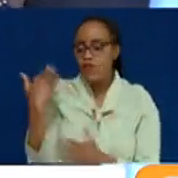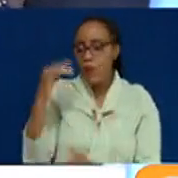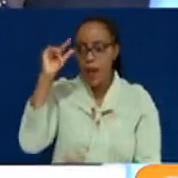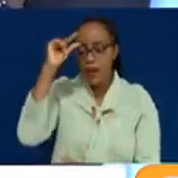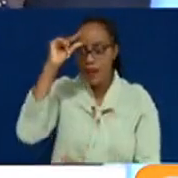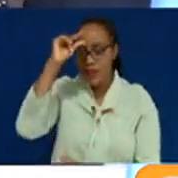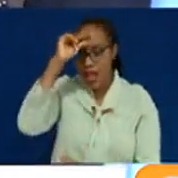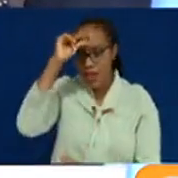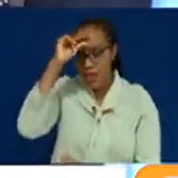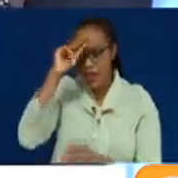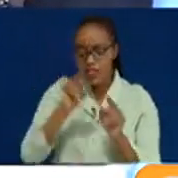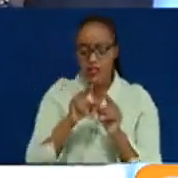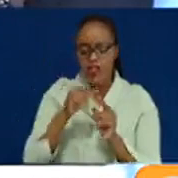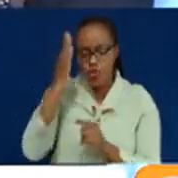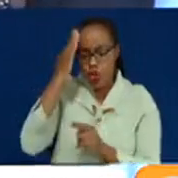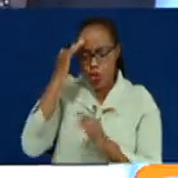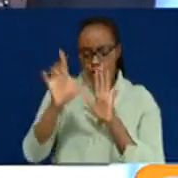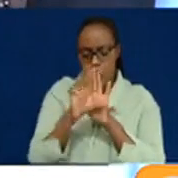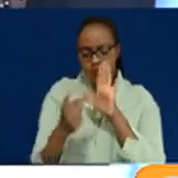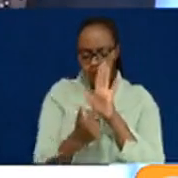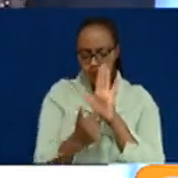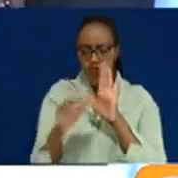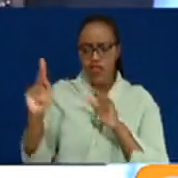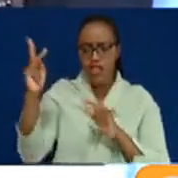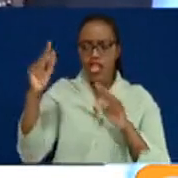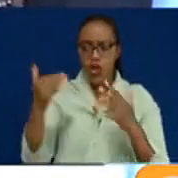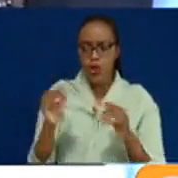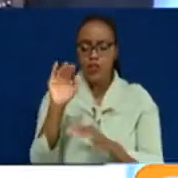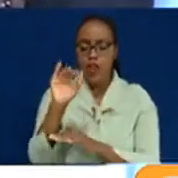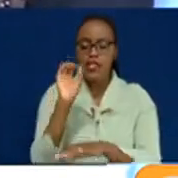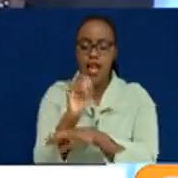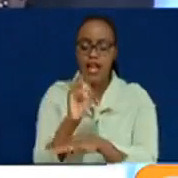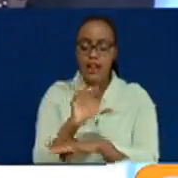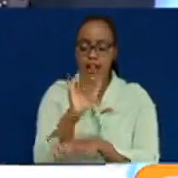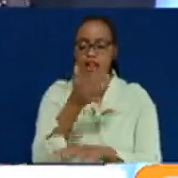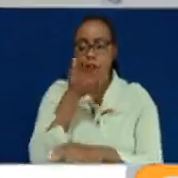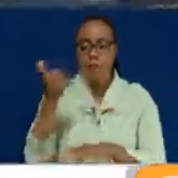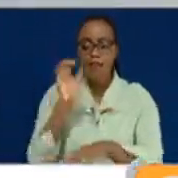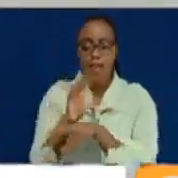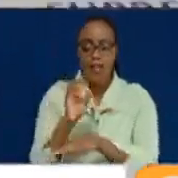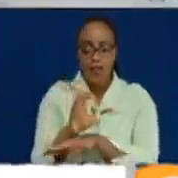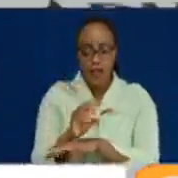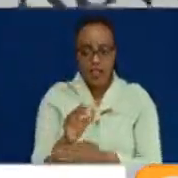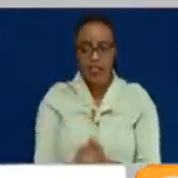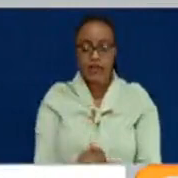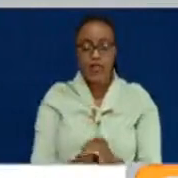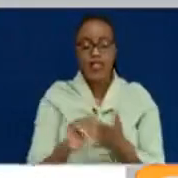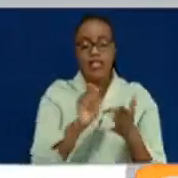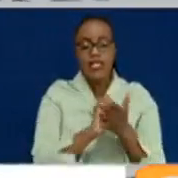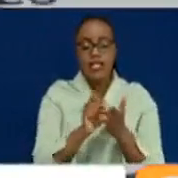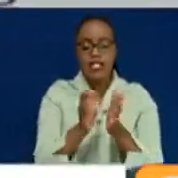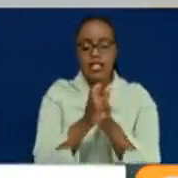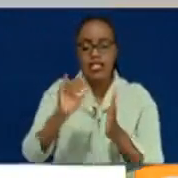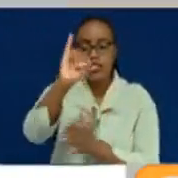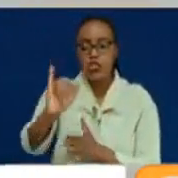to acquaint himself with the laws of the land or ask his advisors for better advice. Katibu wa chama cha Jubilee